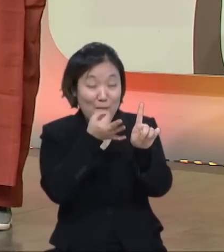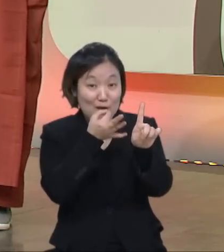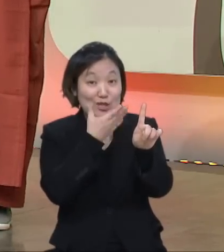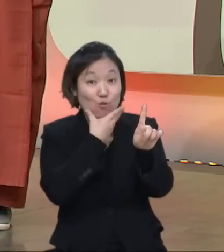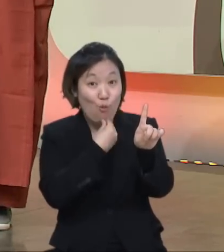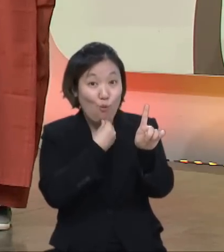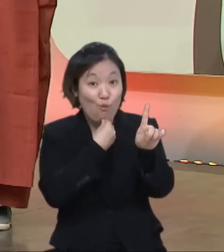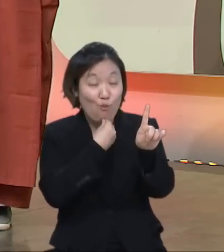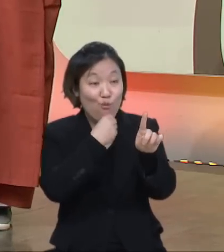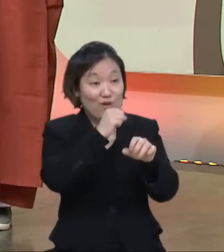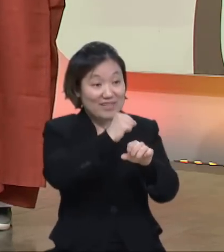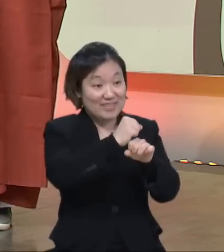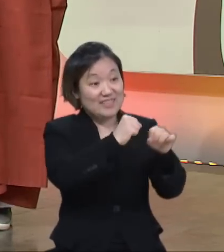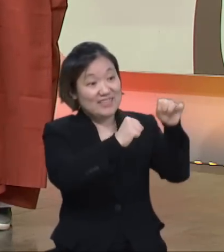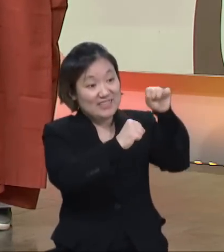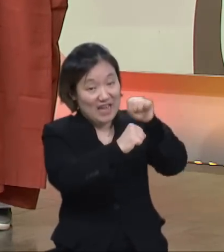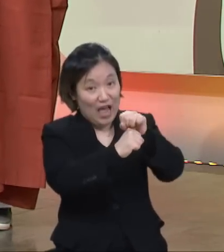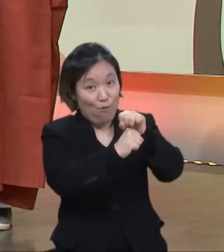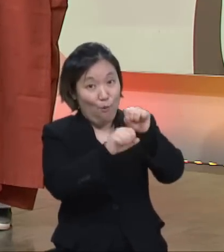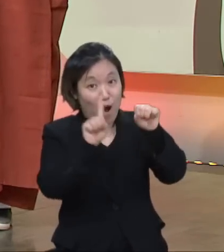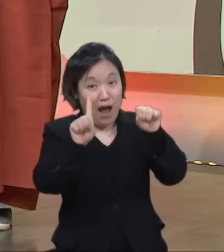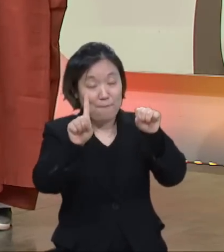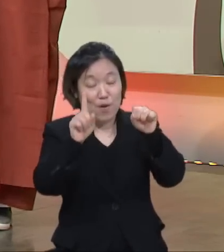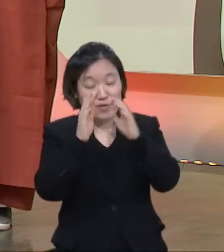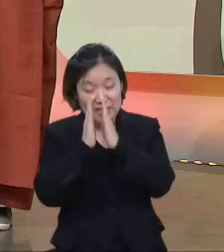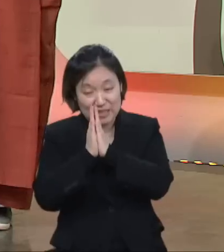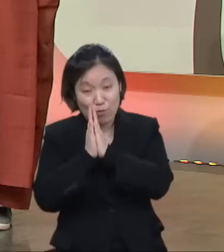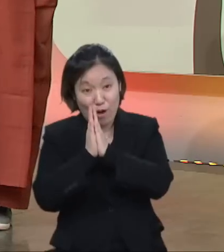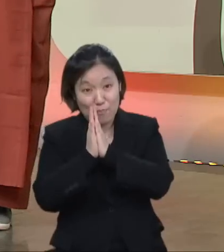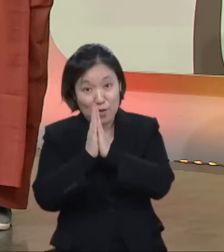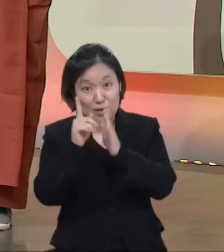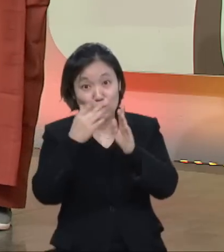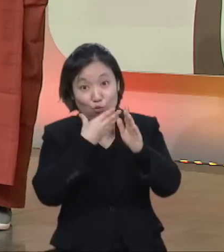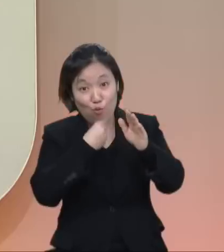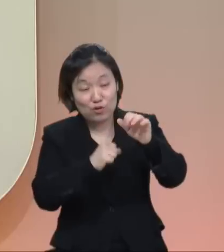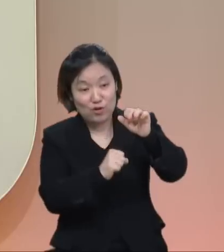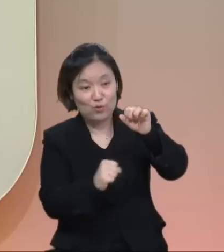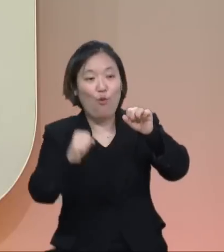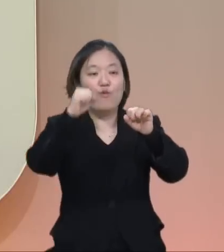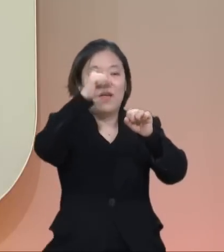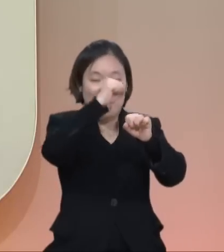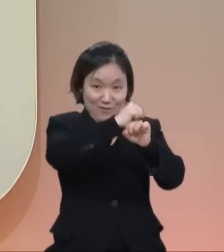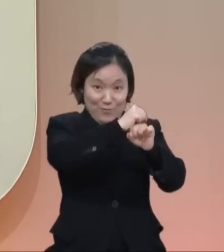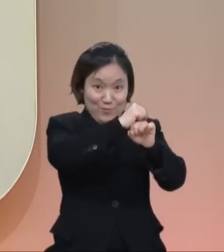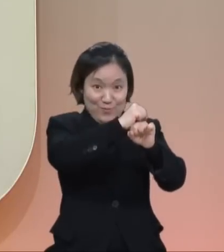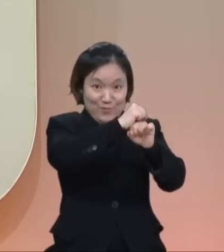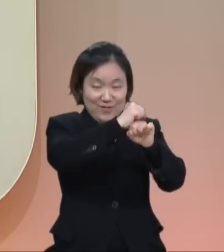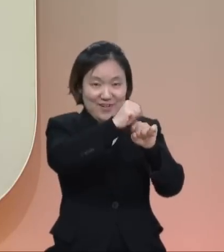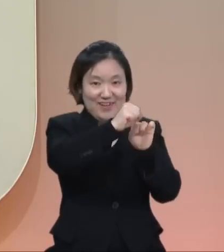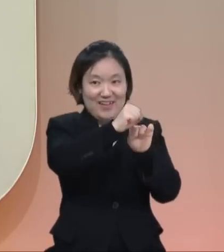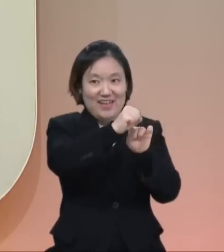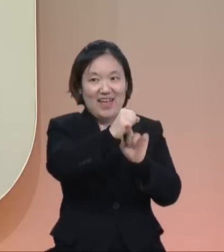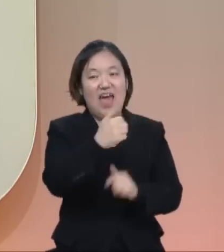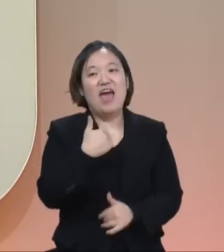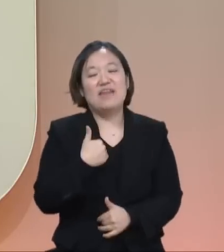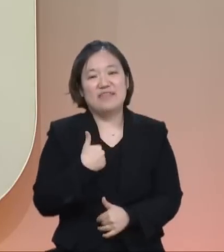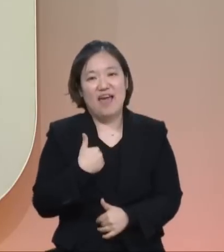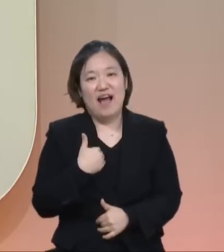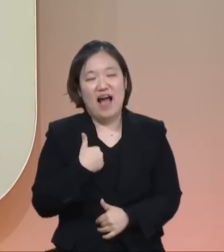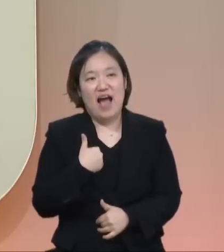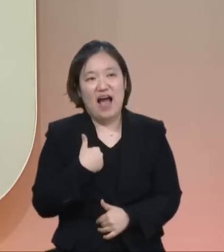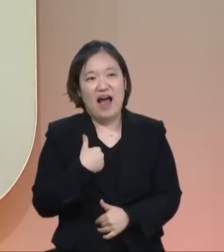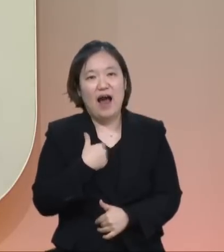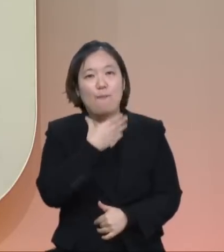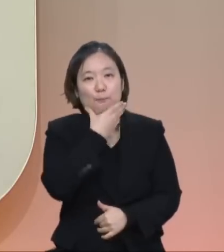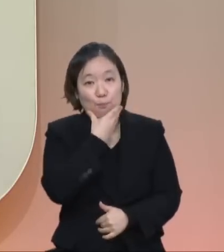공덕이 쌓이고 한번 기도하면 한 번 기도하는만큼 공덕이 쌓이고 내가 지은